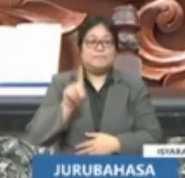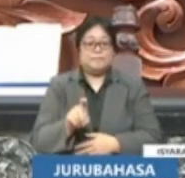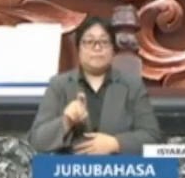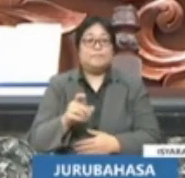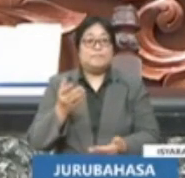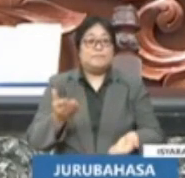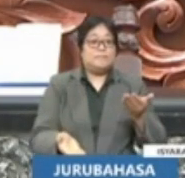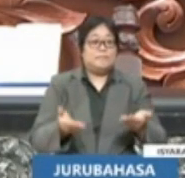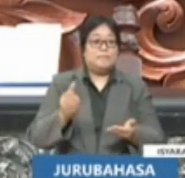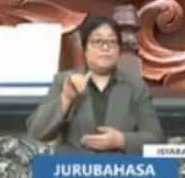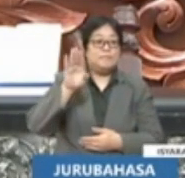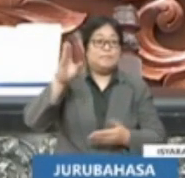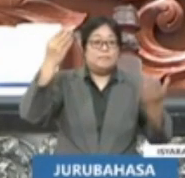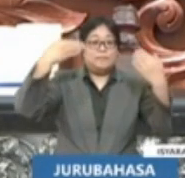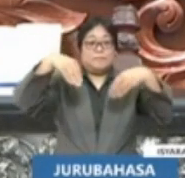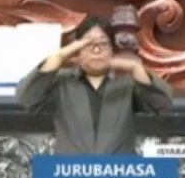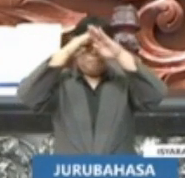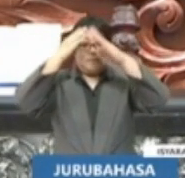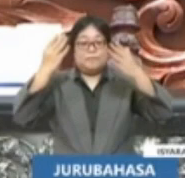persoalan sama ada Yang Berhormat Pekan